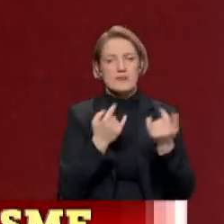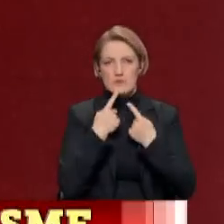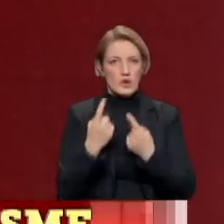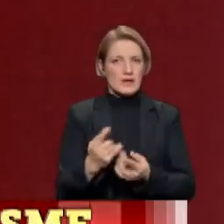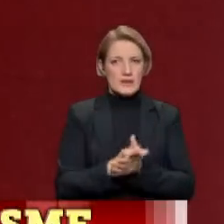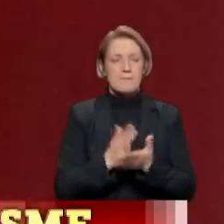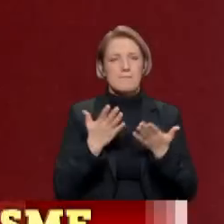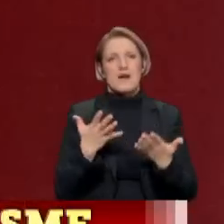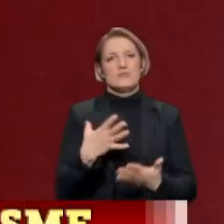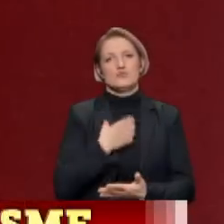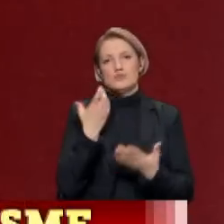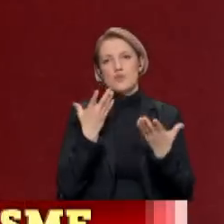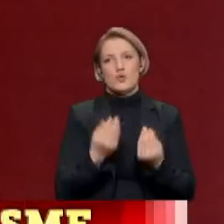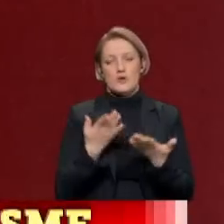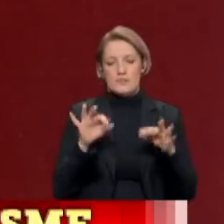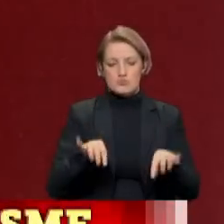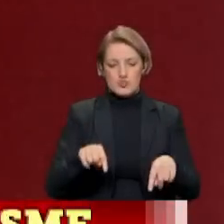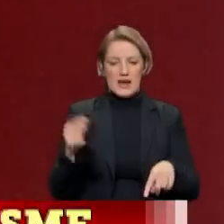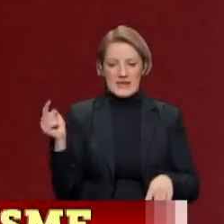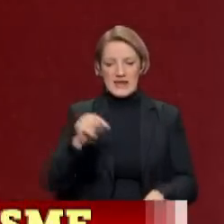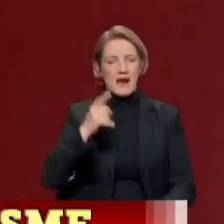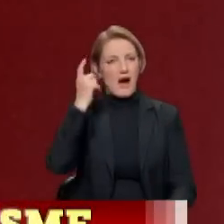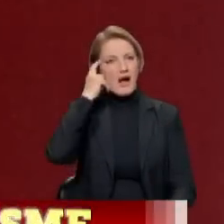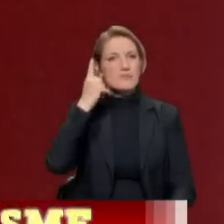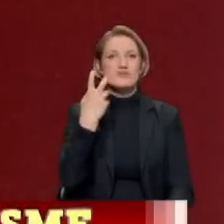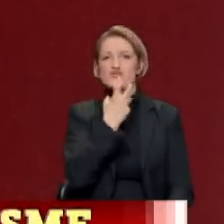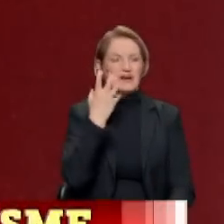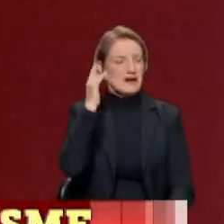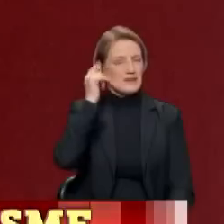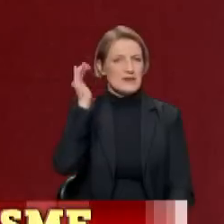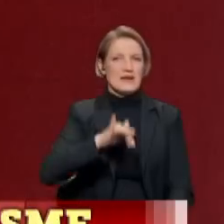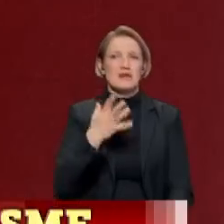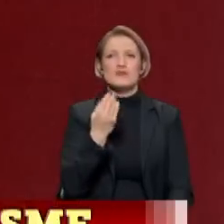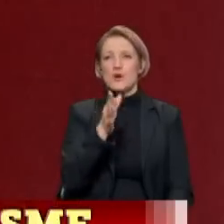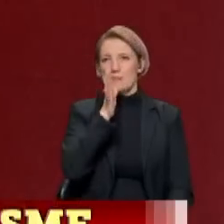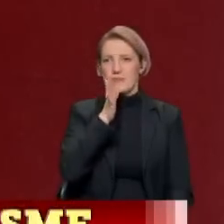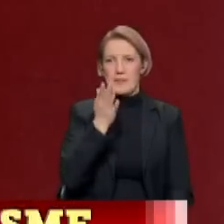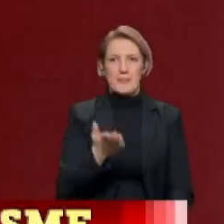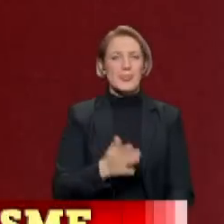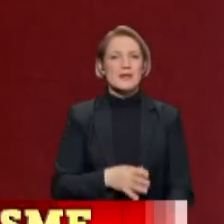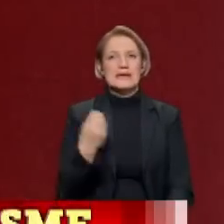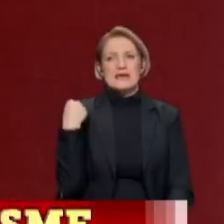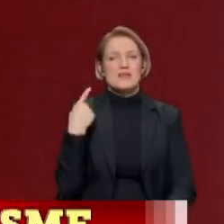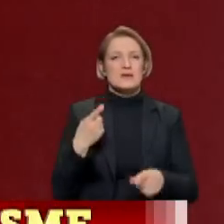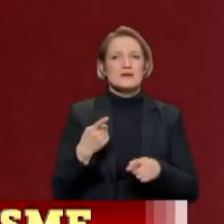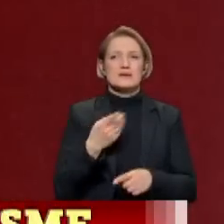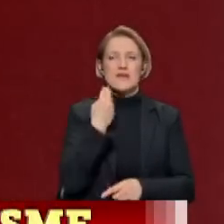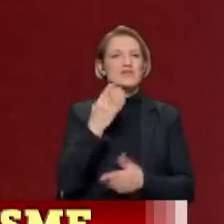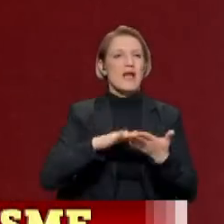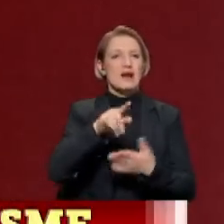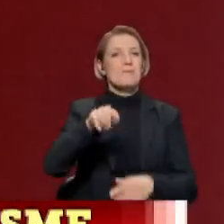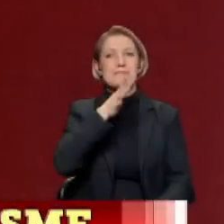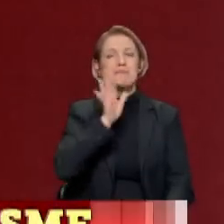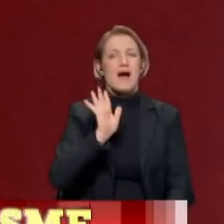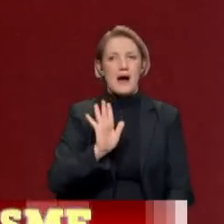söyledim. Maalesef oldu. Buraya gelirken aklıma bir şarkı da geldi. Çok bilinen, gerçi belki yeni şeyler bilmez de